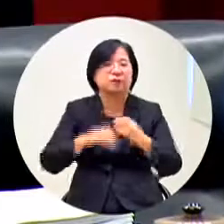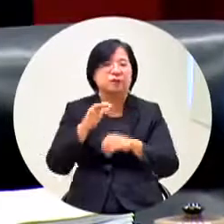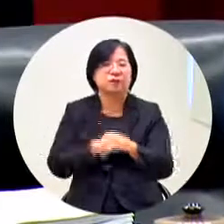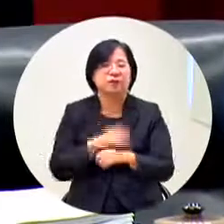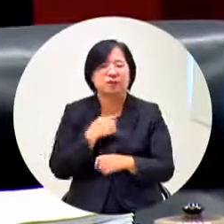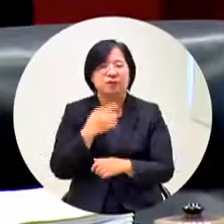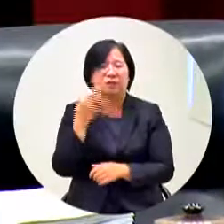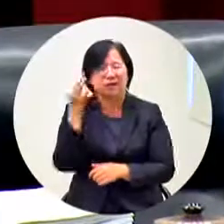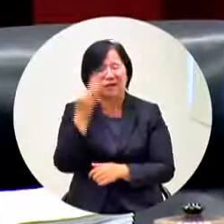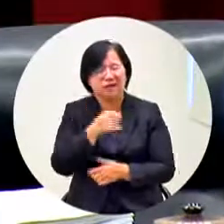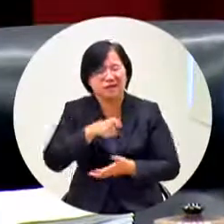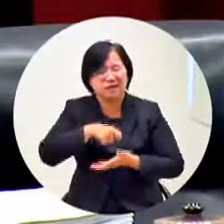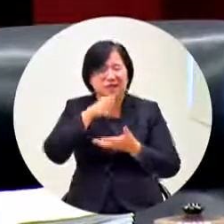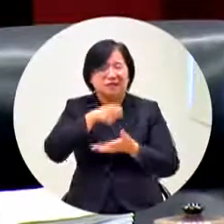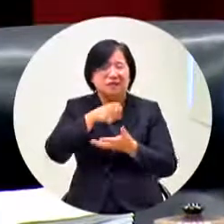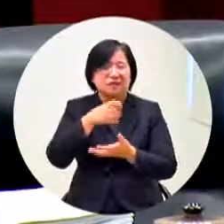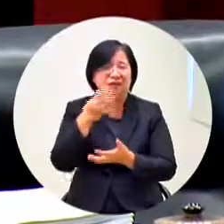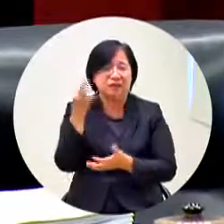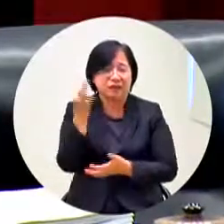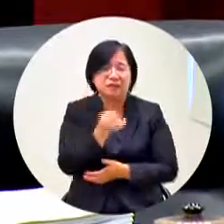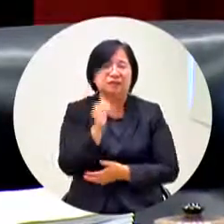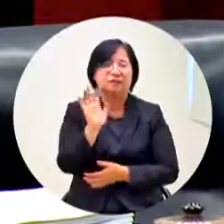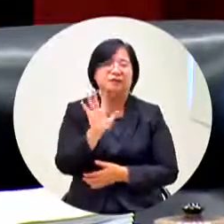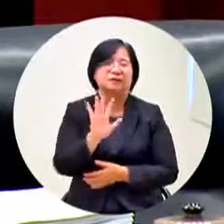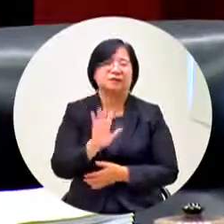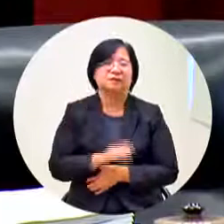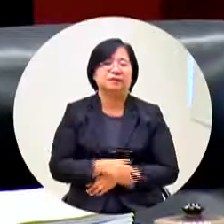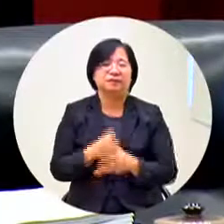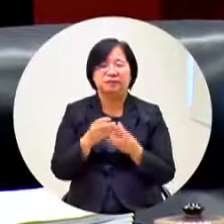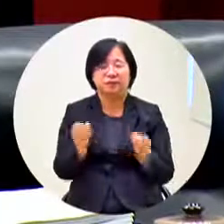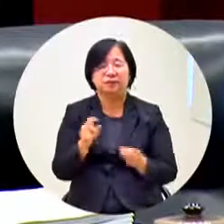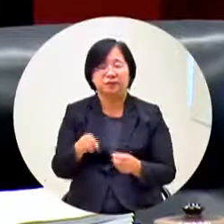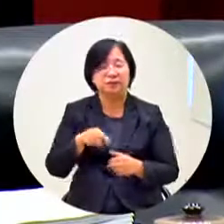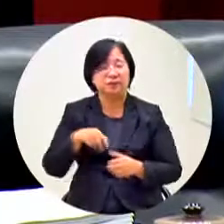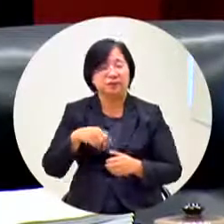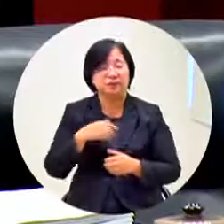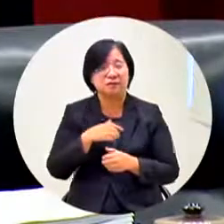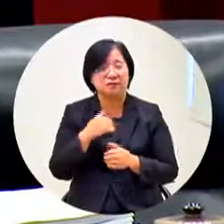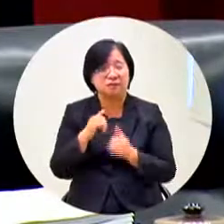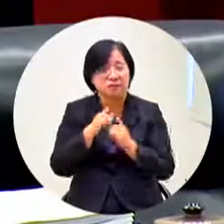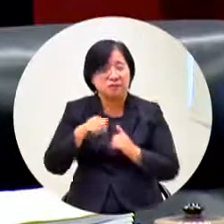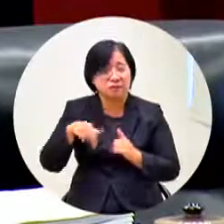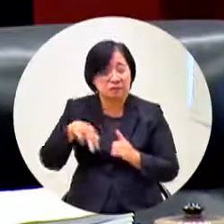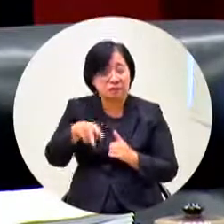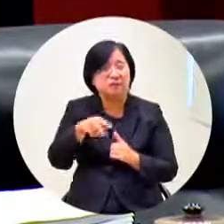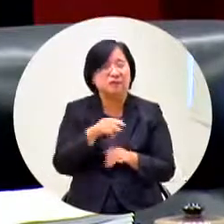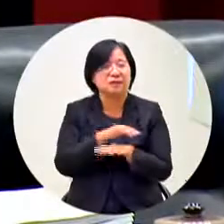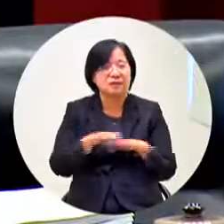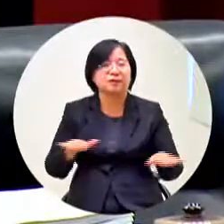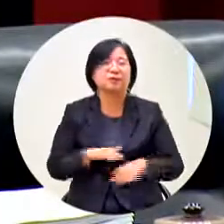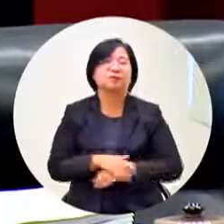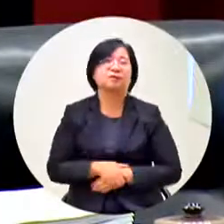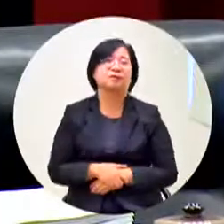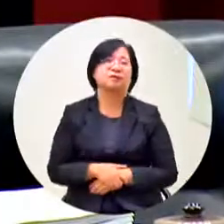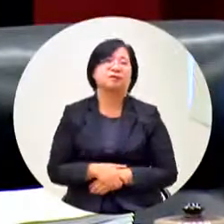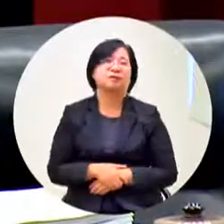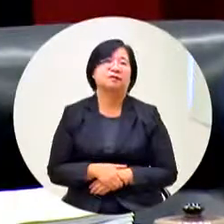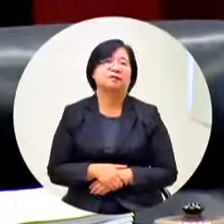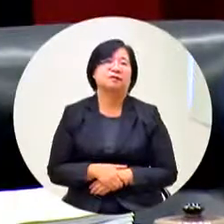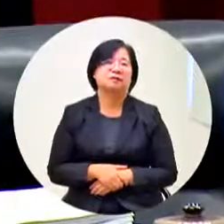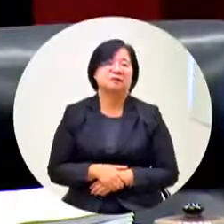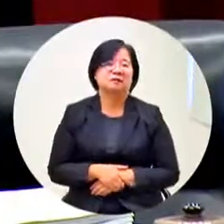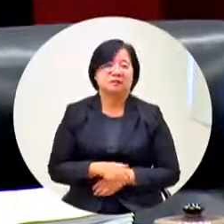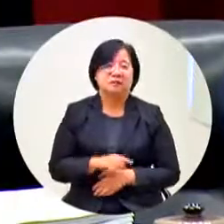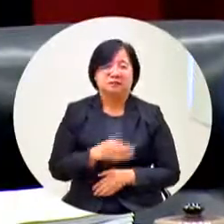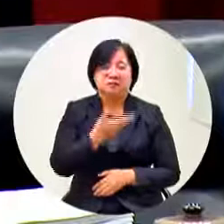而三的在议会讲啊，一直拜托哦，因为这是行的安全哈。那再过来施设巷道这个部